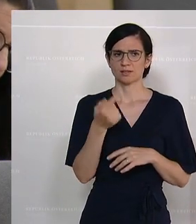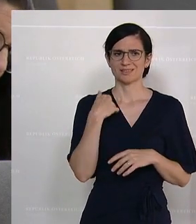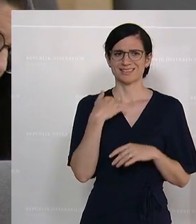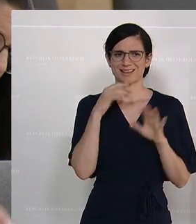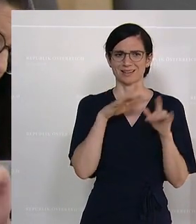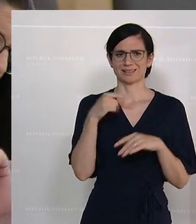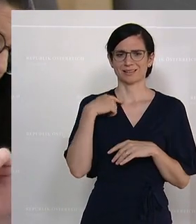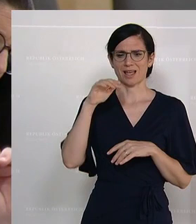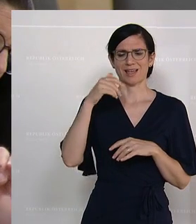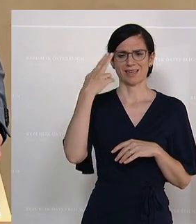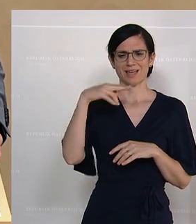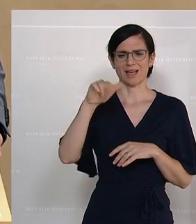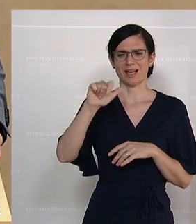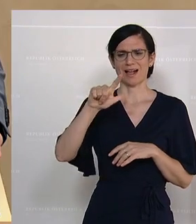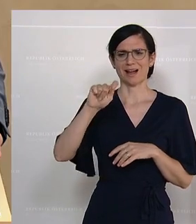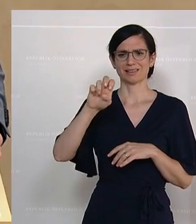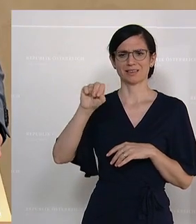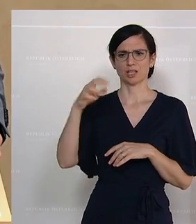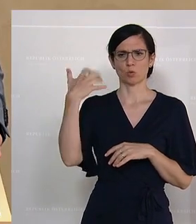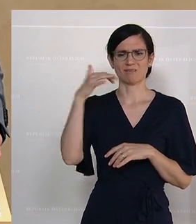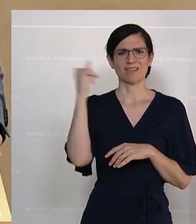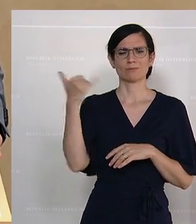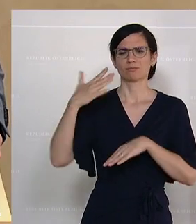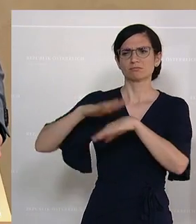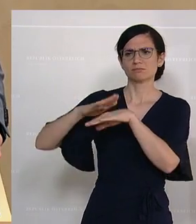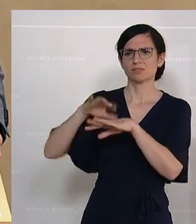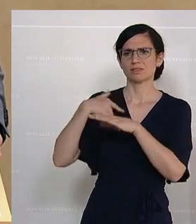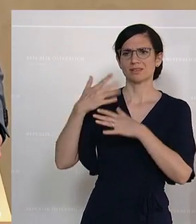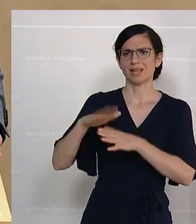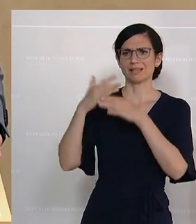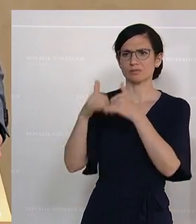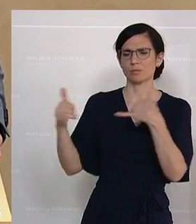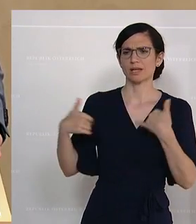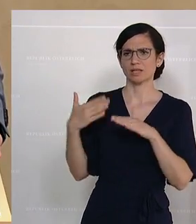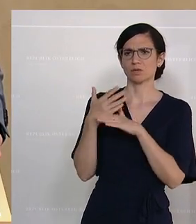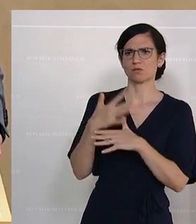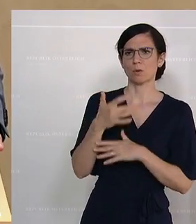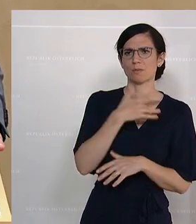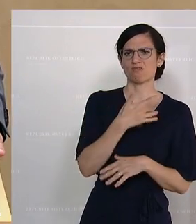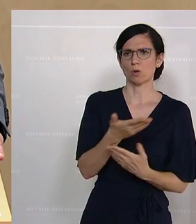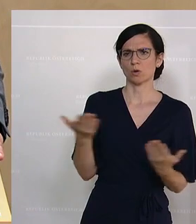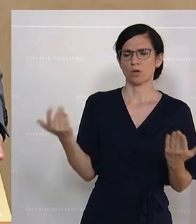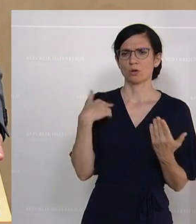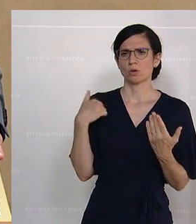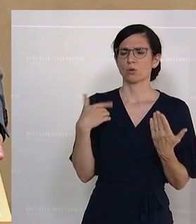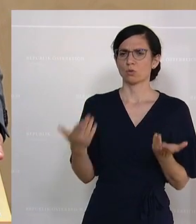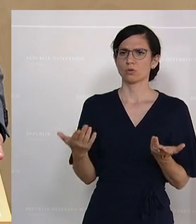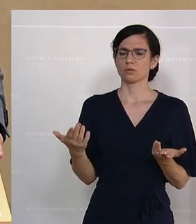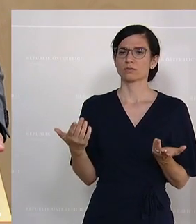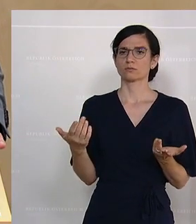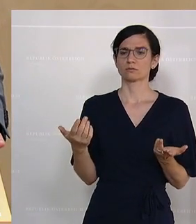schreibt richtig die regierung verweist ständig auf hilfspakete die die bevölkerung für die bevölkerung